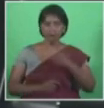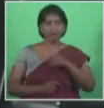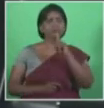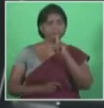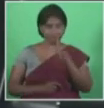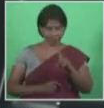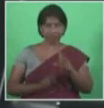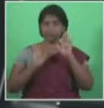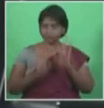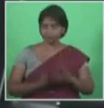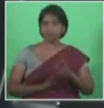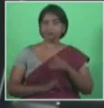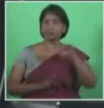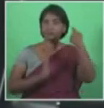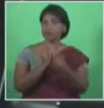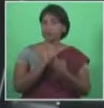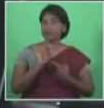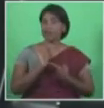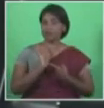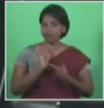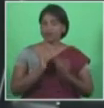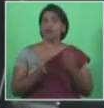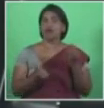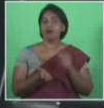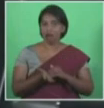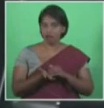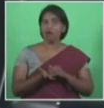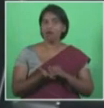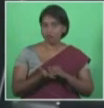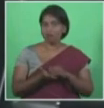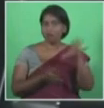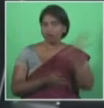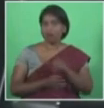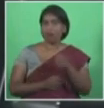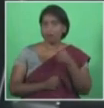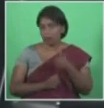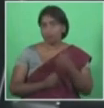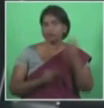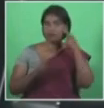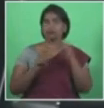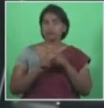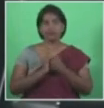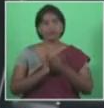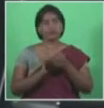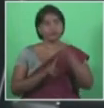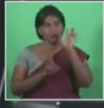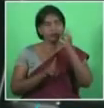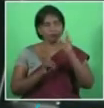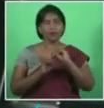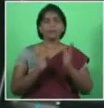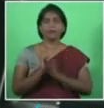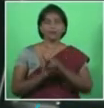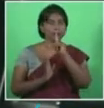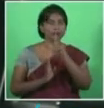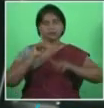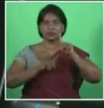කිව්වා. හැබැයි ඒ අතරතුරේ හෙට ඇජෙන්ඩකේ තියෙන නිසා ආපහු මේක ගත්තොත් නරකද කියන හේතු කාරණේ මත ගරු ජනාධිපතිතුමත් ගරු අගමැතිතුමත් අපි